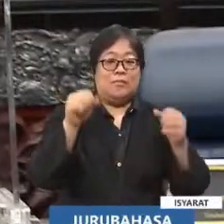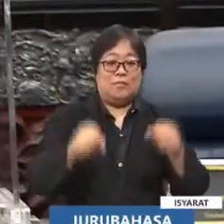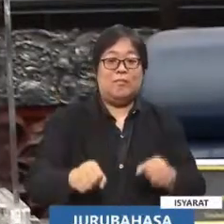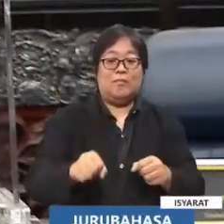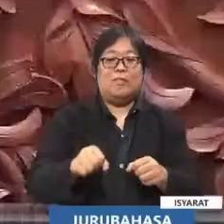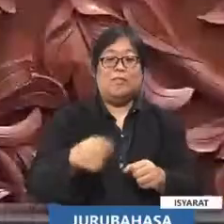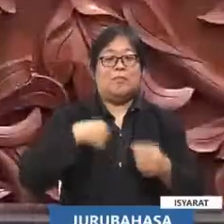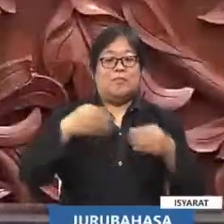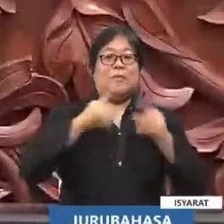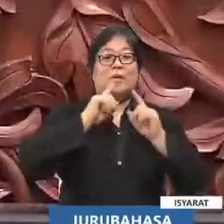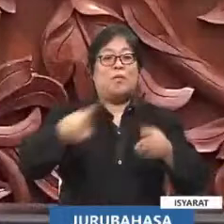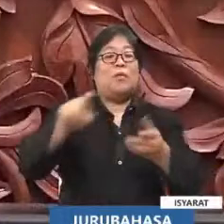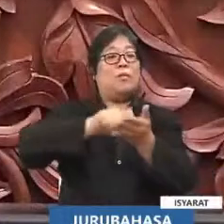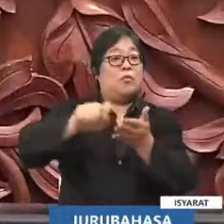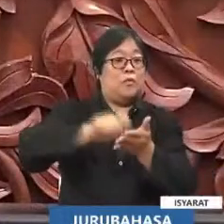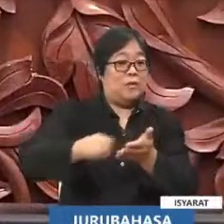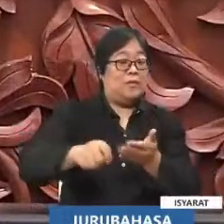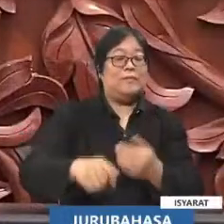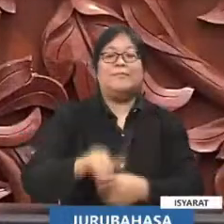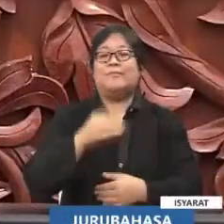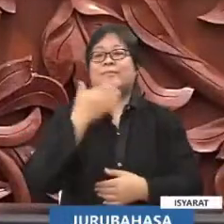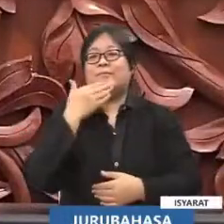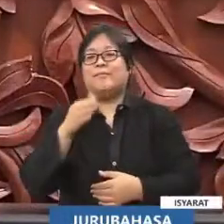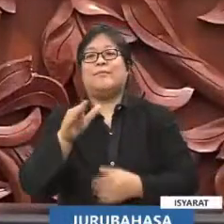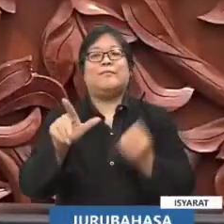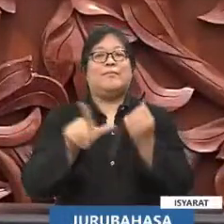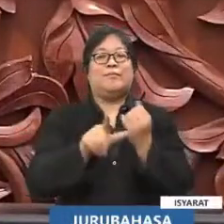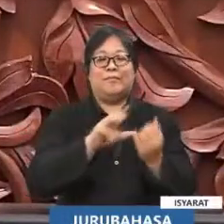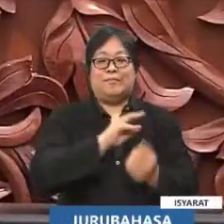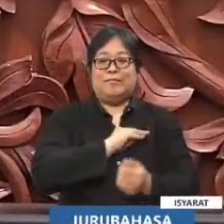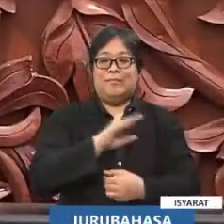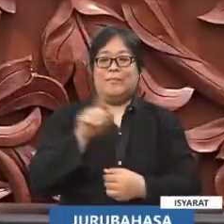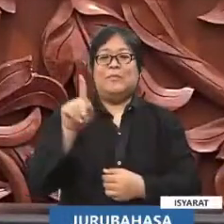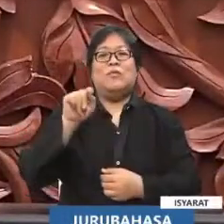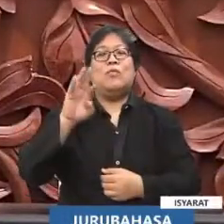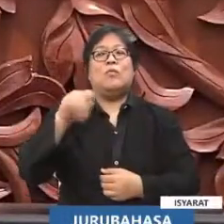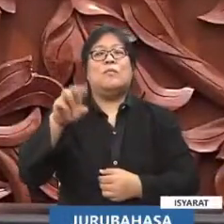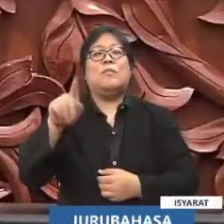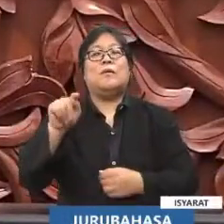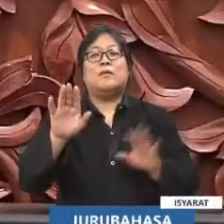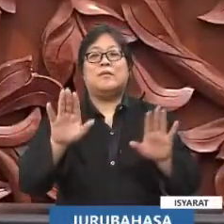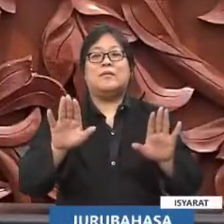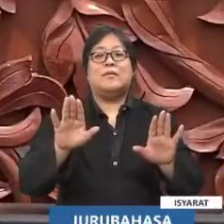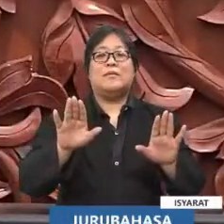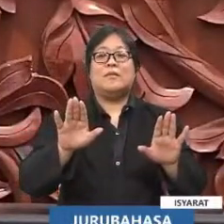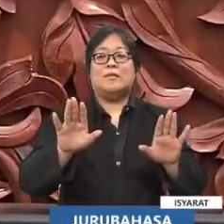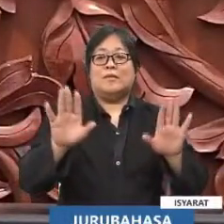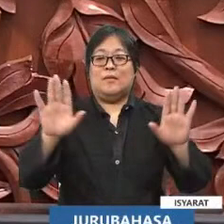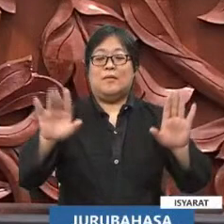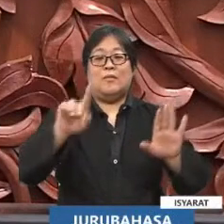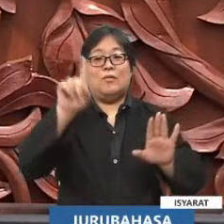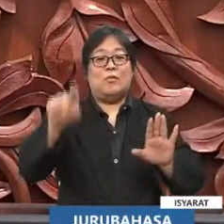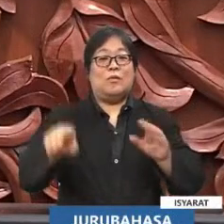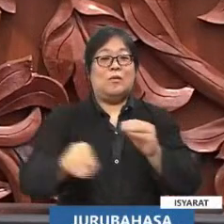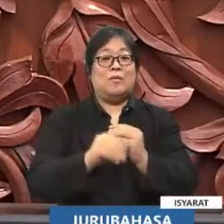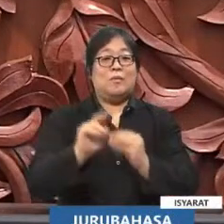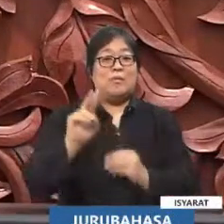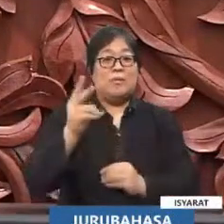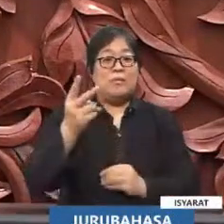kepada YB secara tertulis. Terima kasih, Jabatan Menteri. Tumpat. Saya soalan tambahan